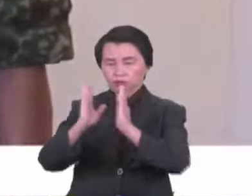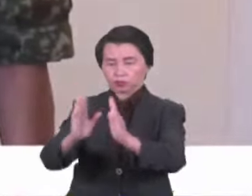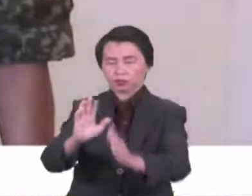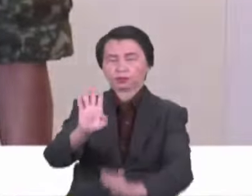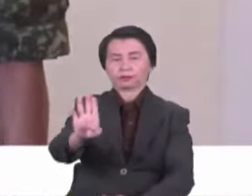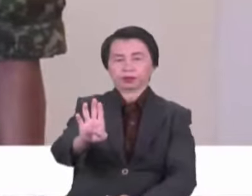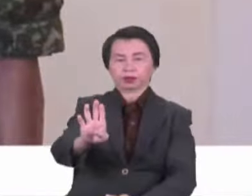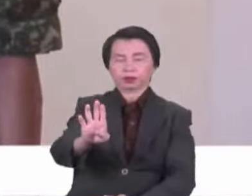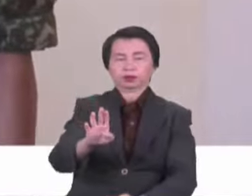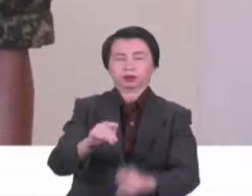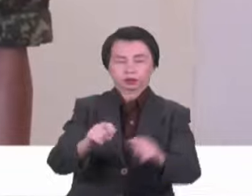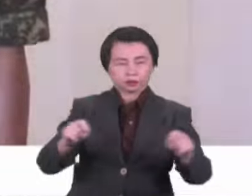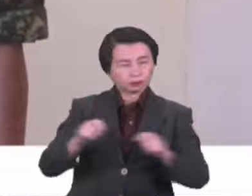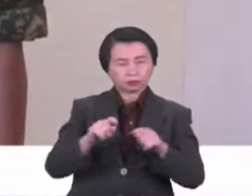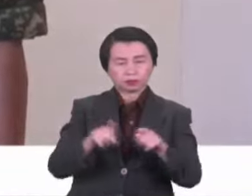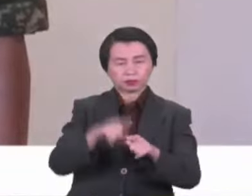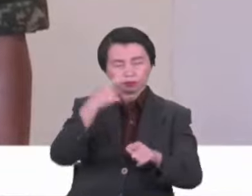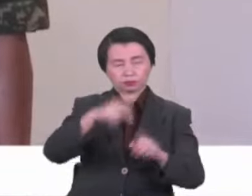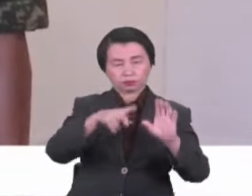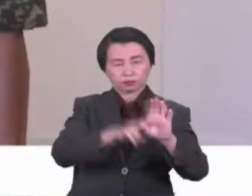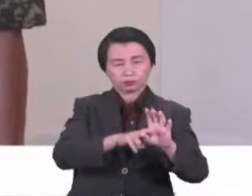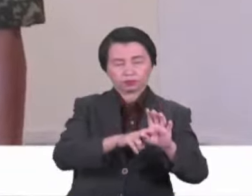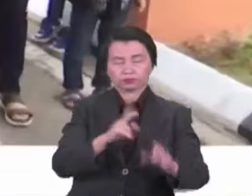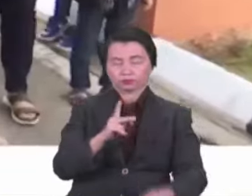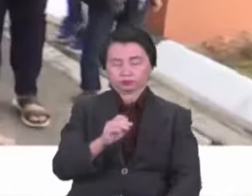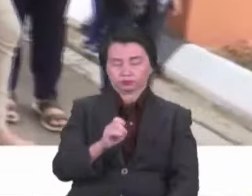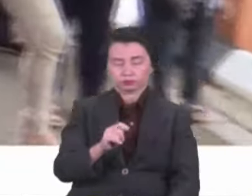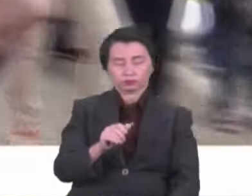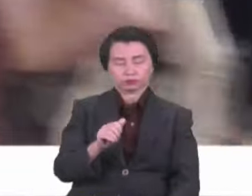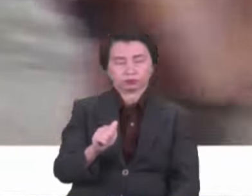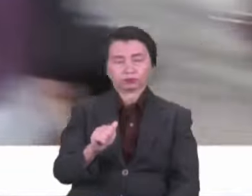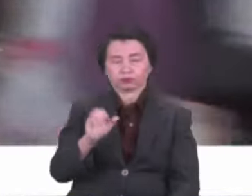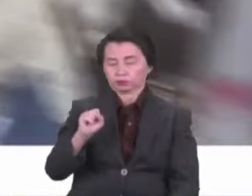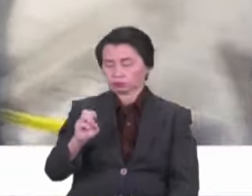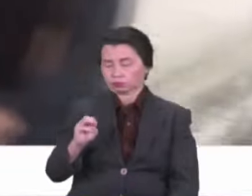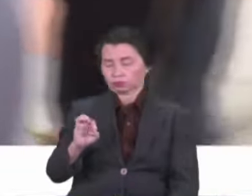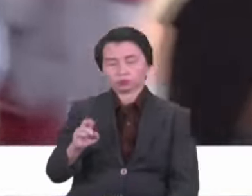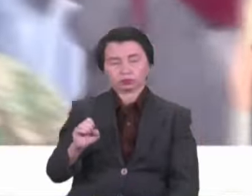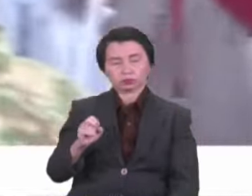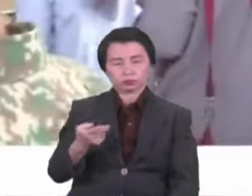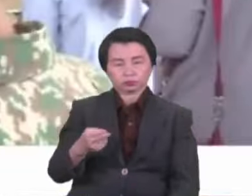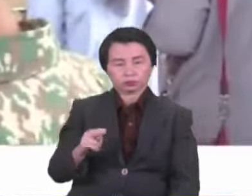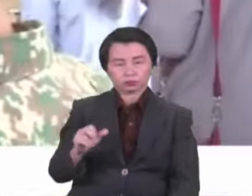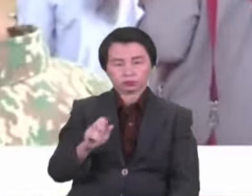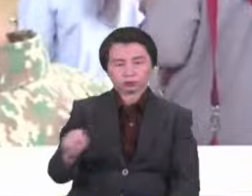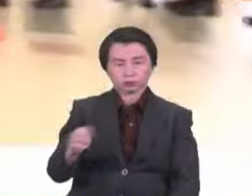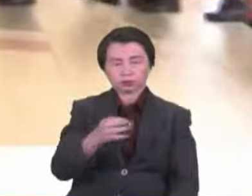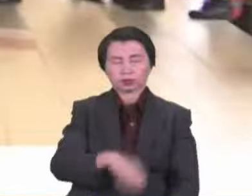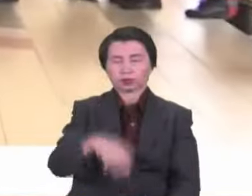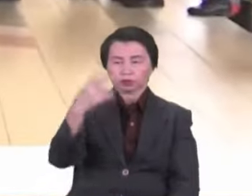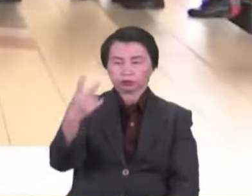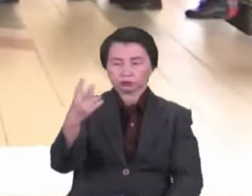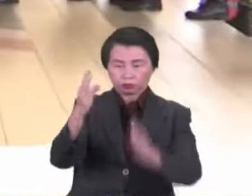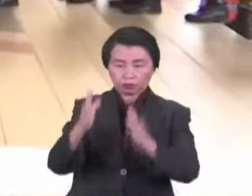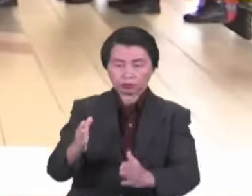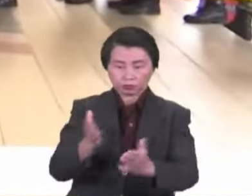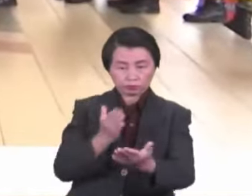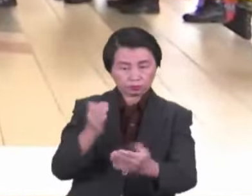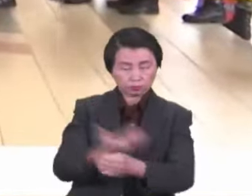pengundian yang sama bagi kerusi Parlimen Kota Samarahan. Turut mengundi dua pengundi yang baru pertama kali menunaikan hak